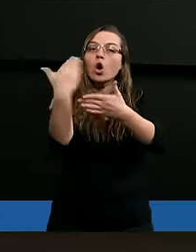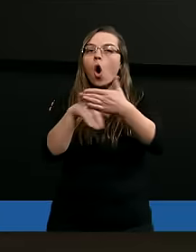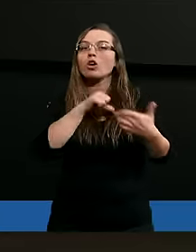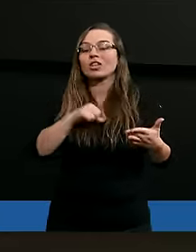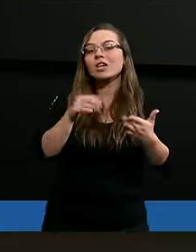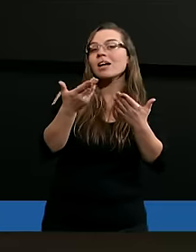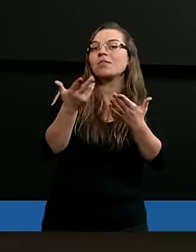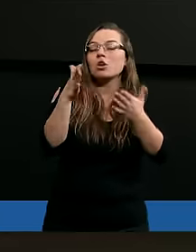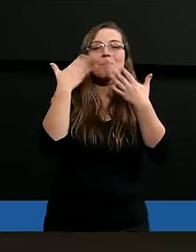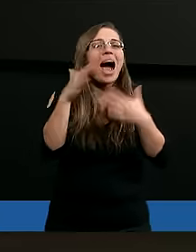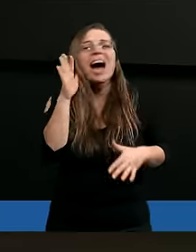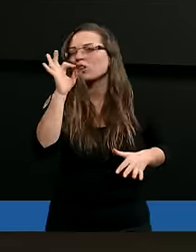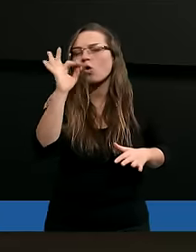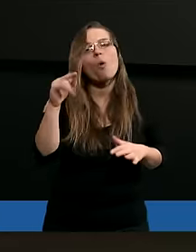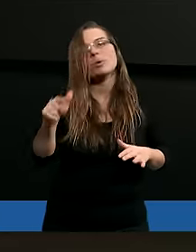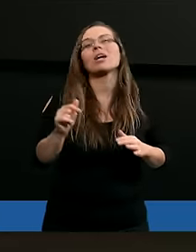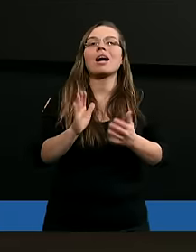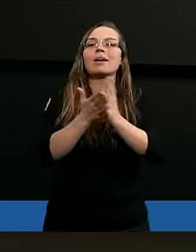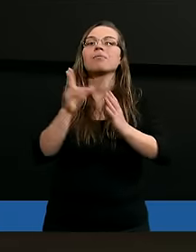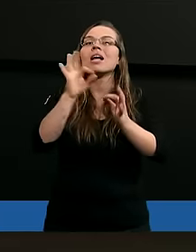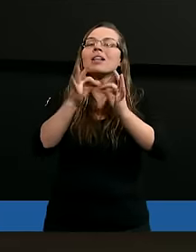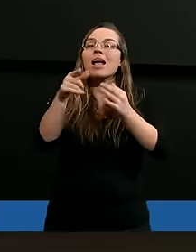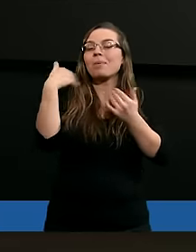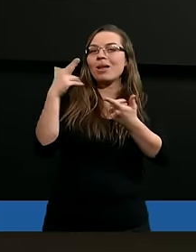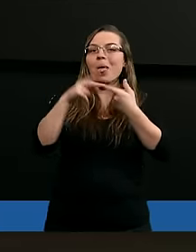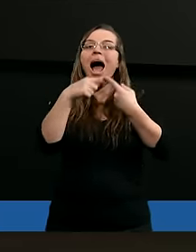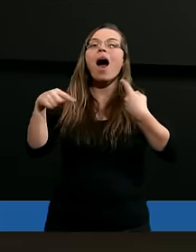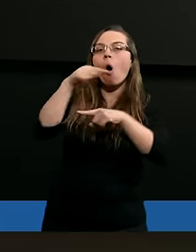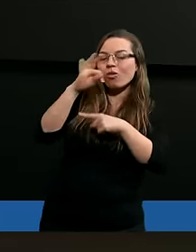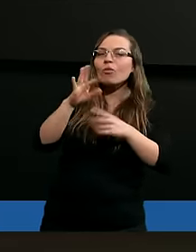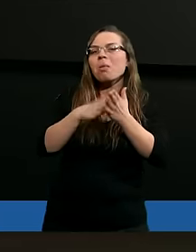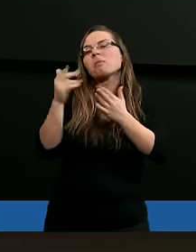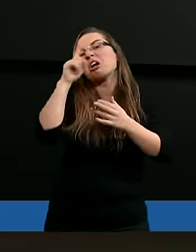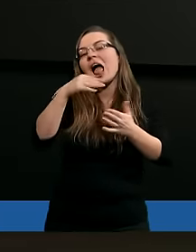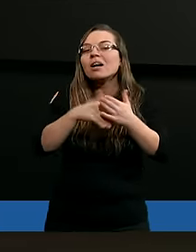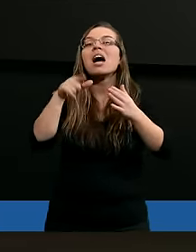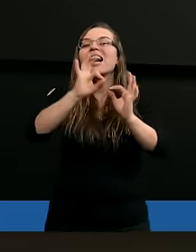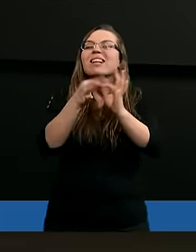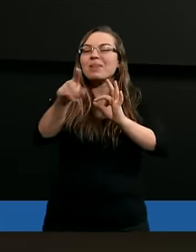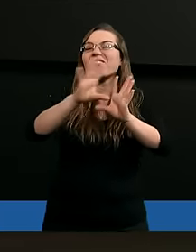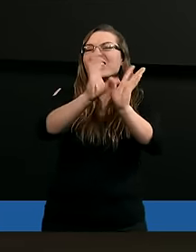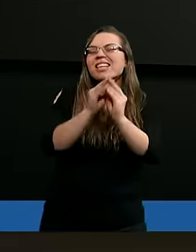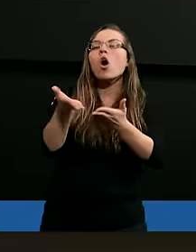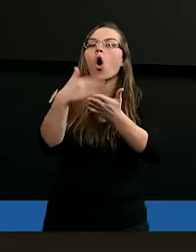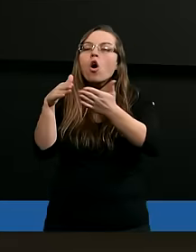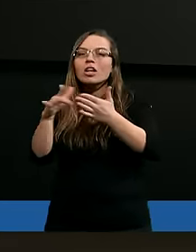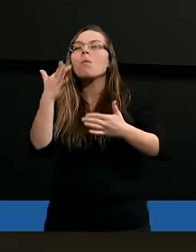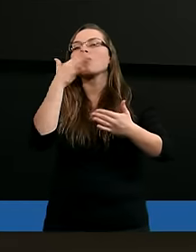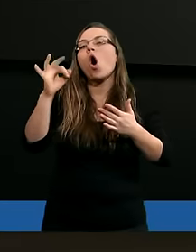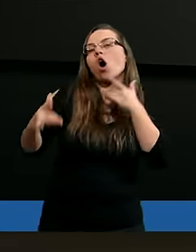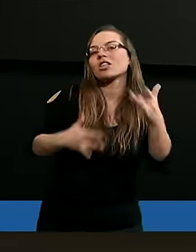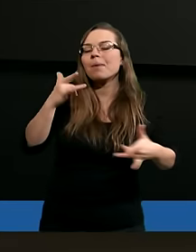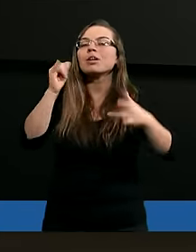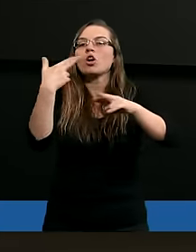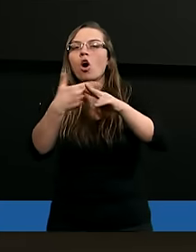kończy się bardzo dobrze. Prawda? Gdyby było na odwrót, byłoby... te wszystkie rozdziały, które mówią o cierpieniach i chorobach, by